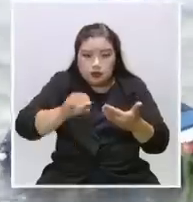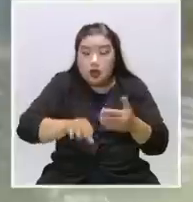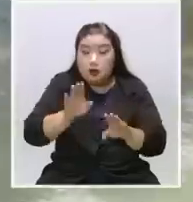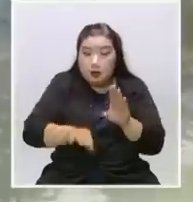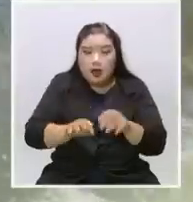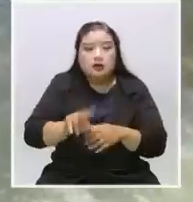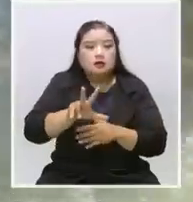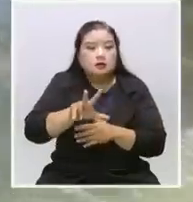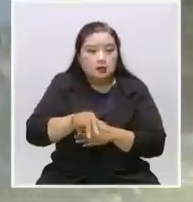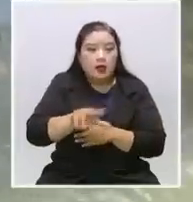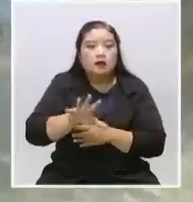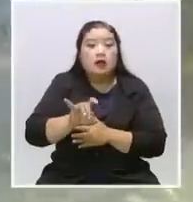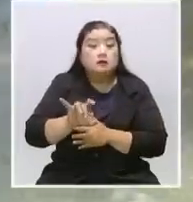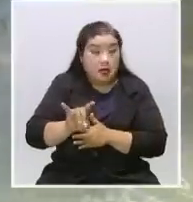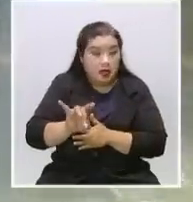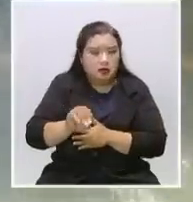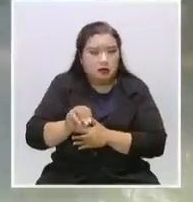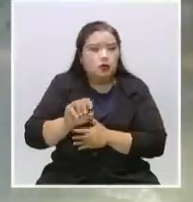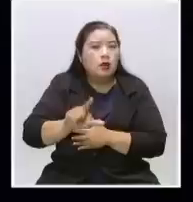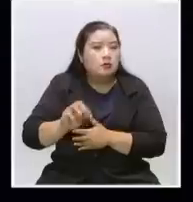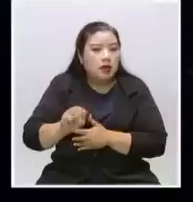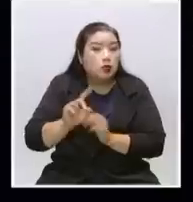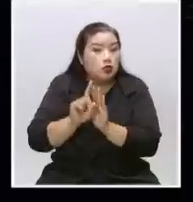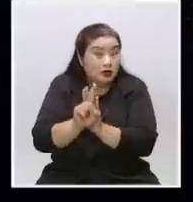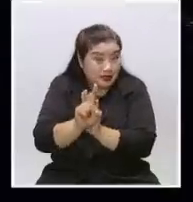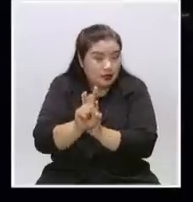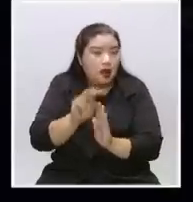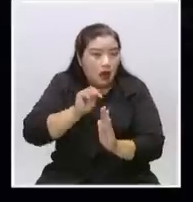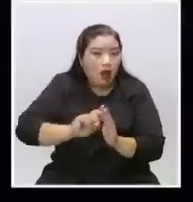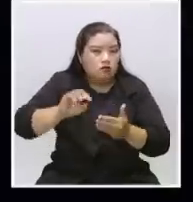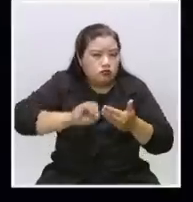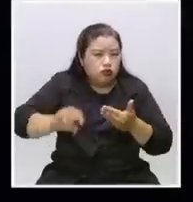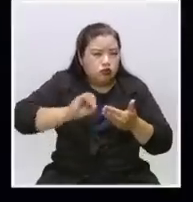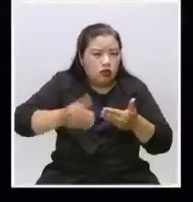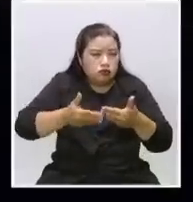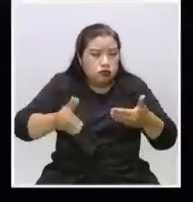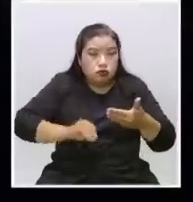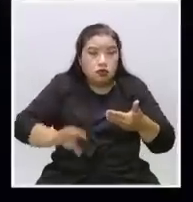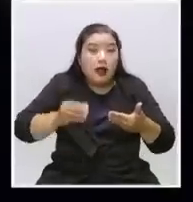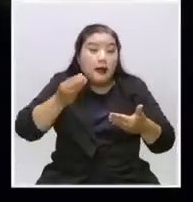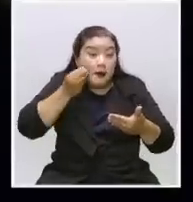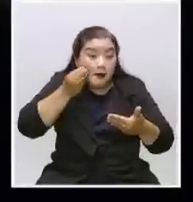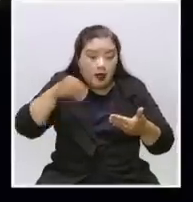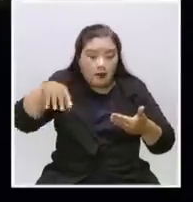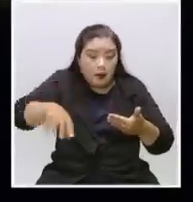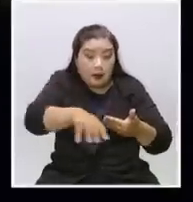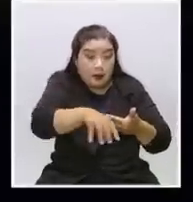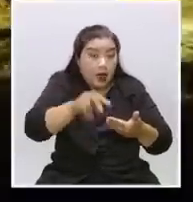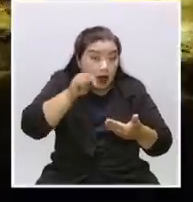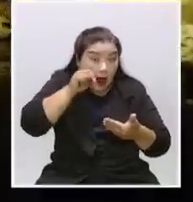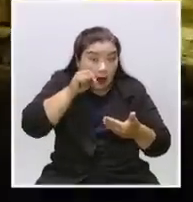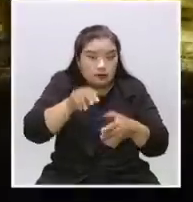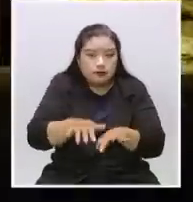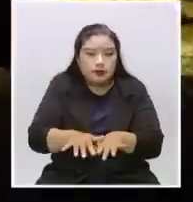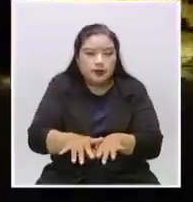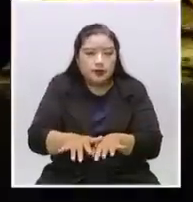าณ 3,058 ลูกบาศก์เมตรต่อวินาทีแล้วนะคะซึ่งจะส่งผลทำให้พื้นที่ที่อยู่ท้ายน้ำระดับน้ำยกตั